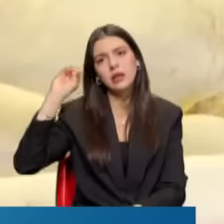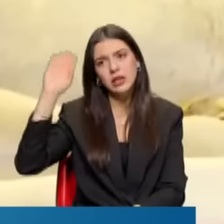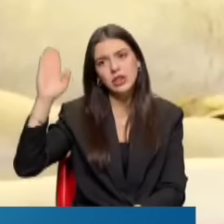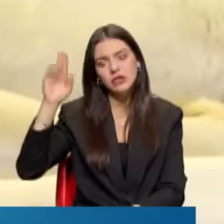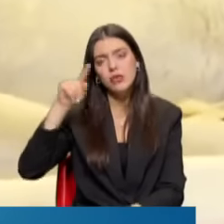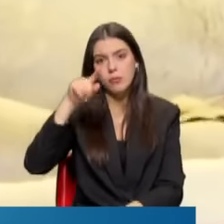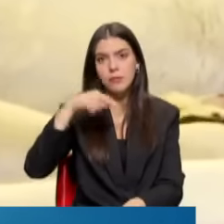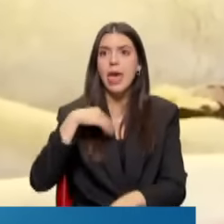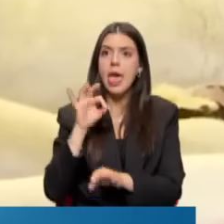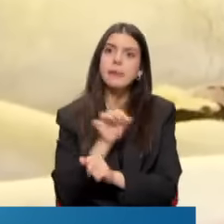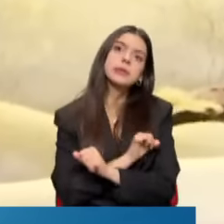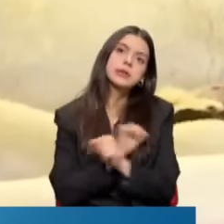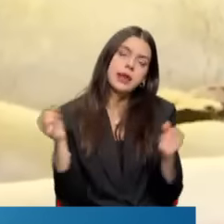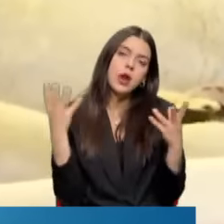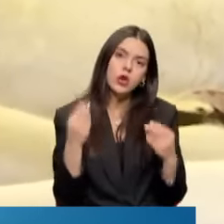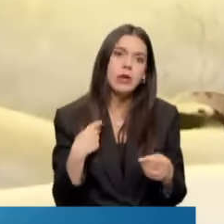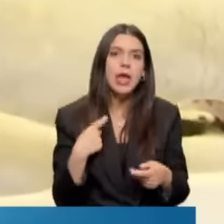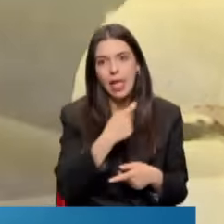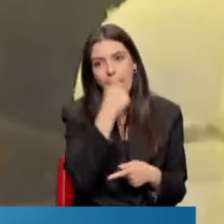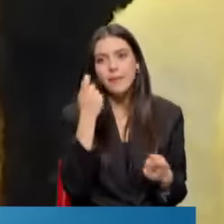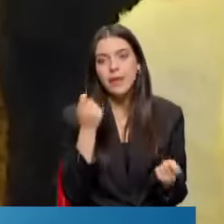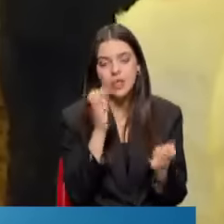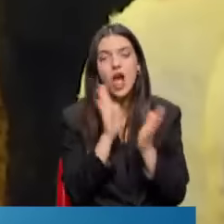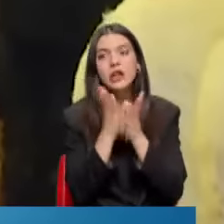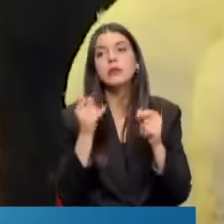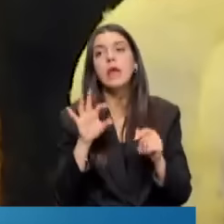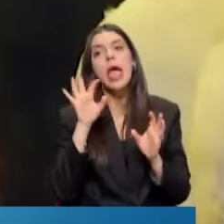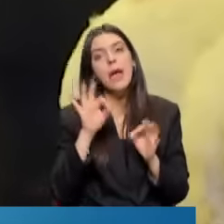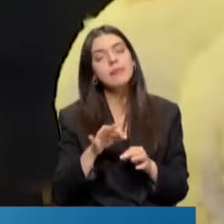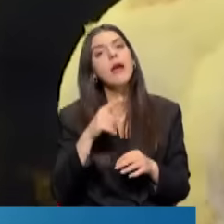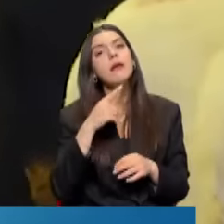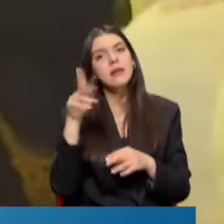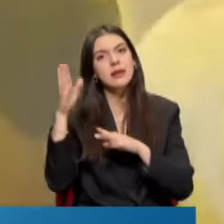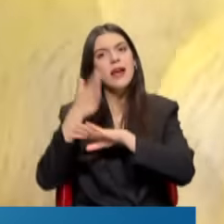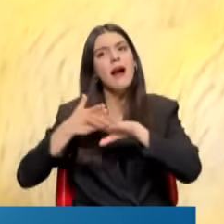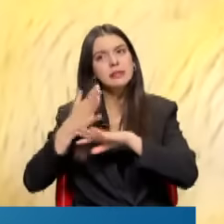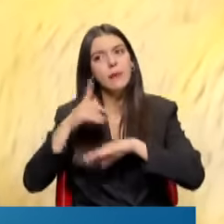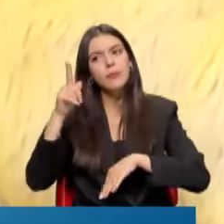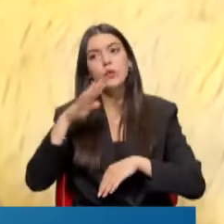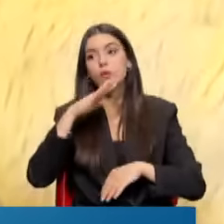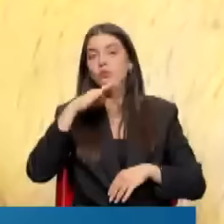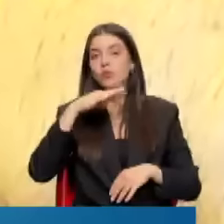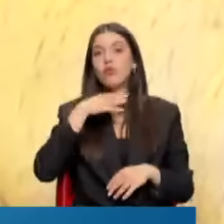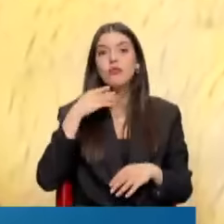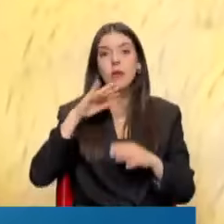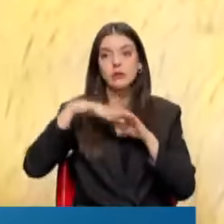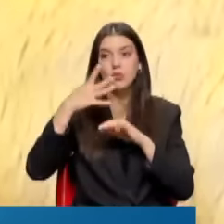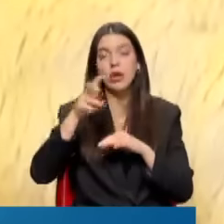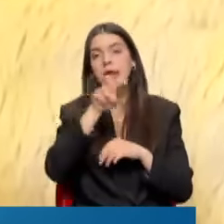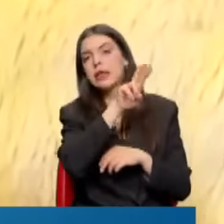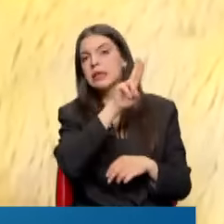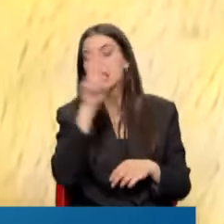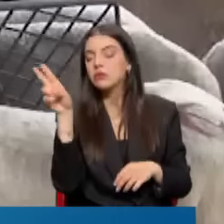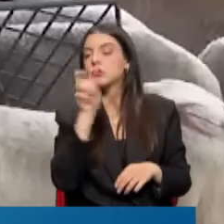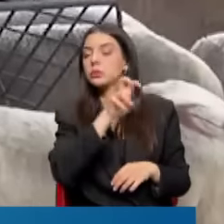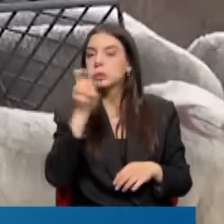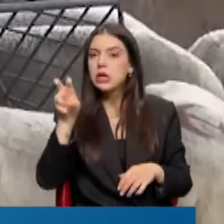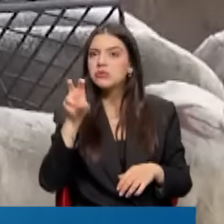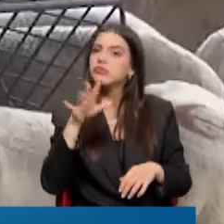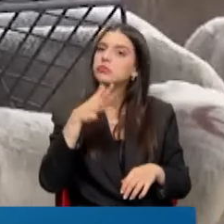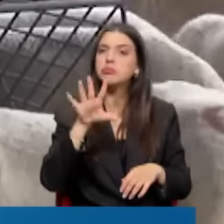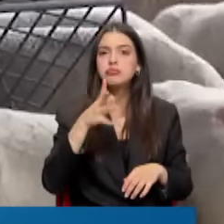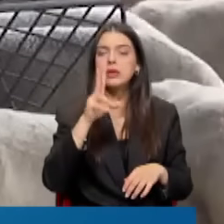mü Hem ben zarar edeceğim Emin karşılığını alamayacağım hem de Kasap daha sonraki kurbandan sonraki zamanda 700 800 lira